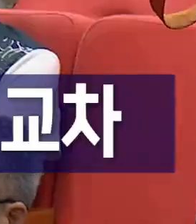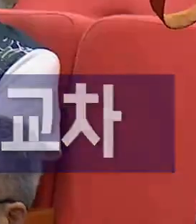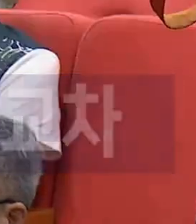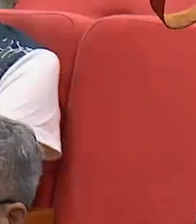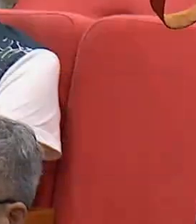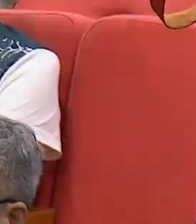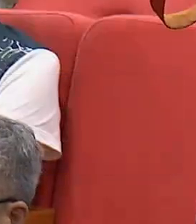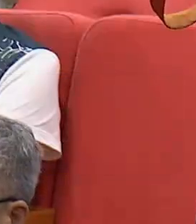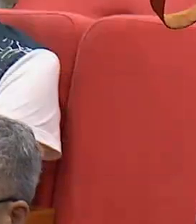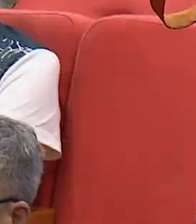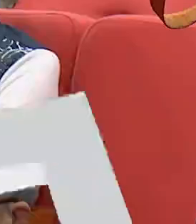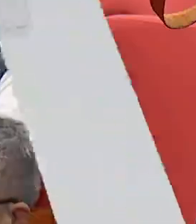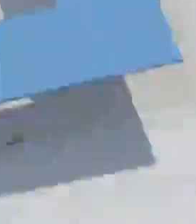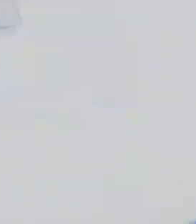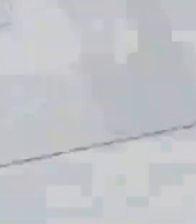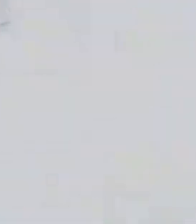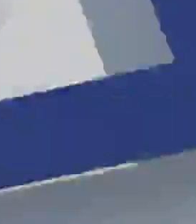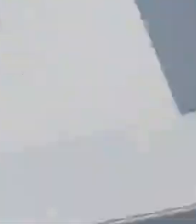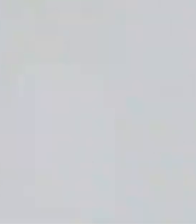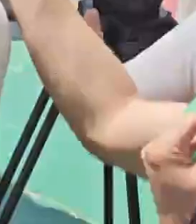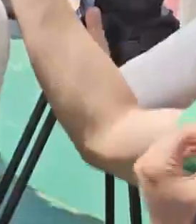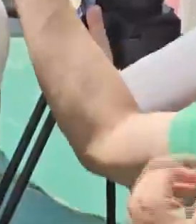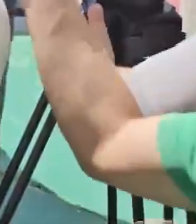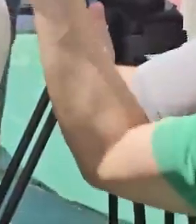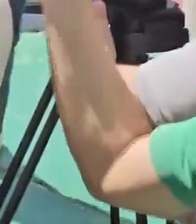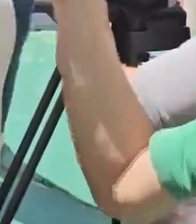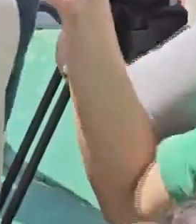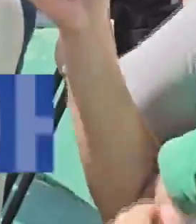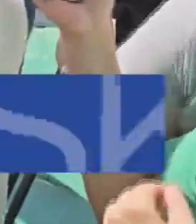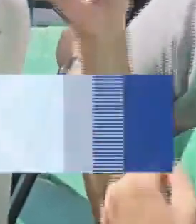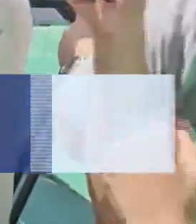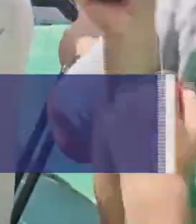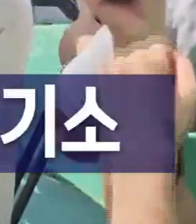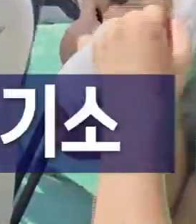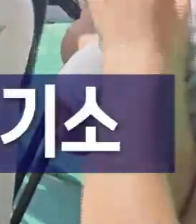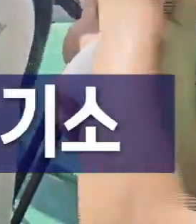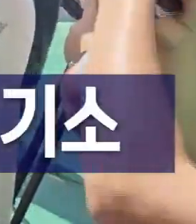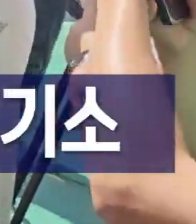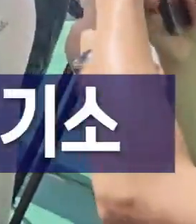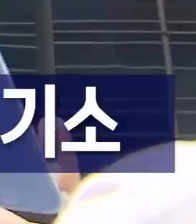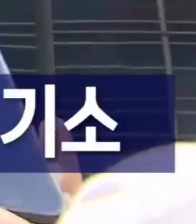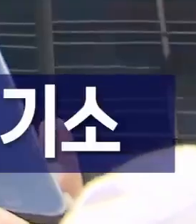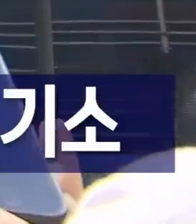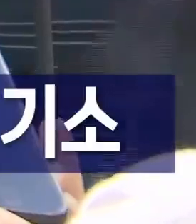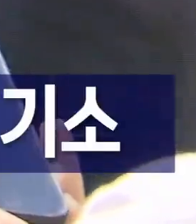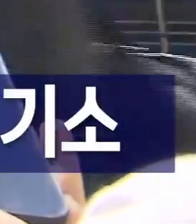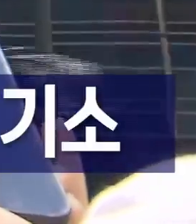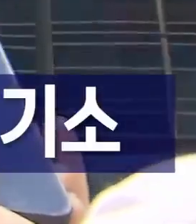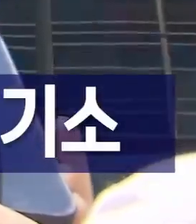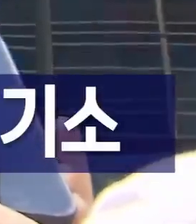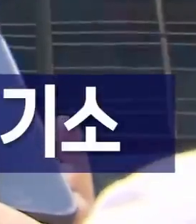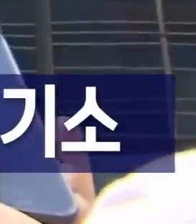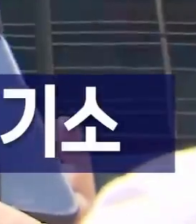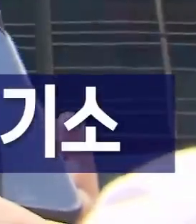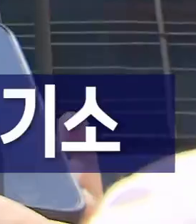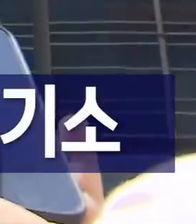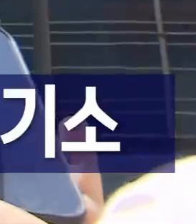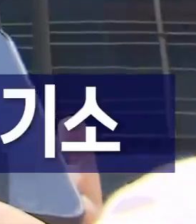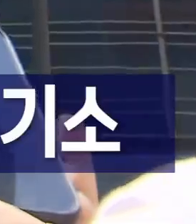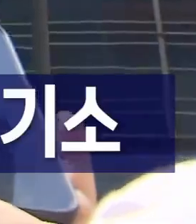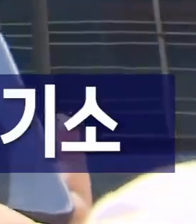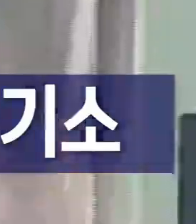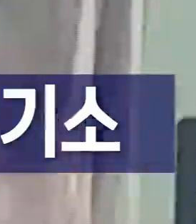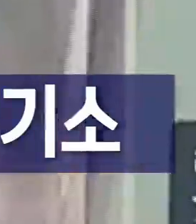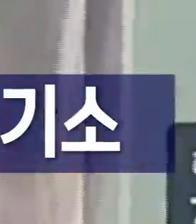도 나옵 검찰이 정우택 전 국회 부의장을 재판에 넘겼습니다 보좌진과